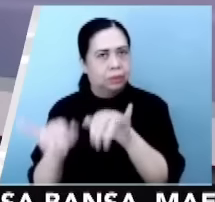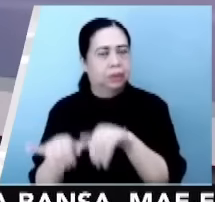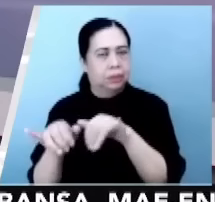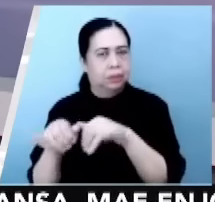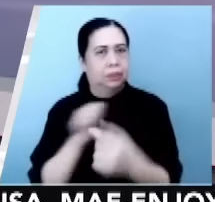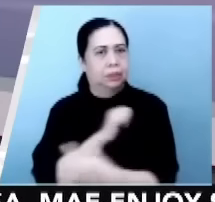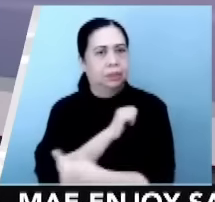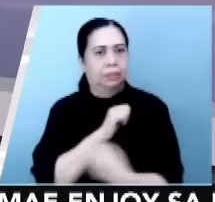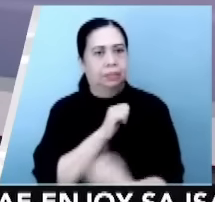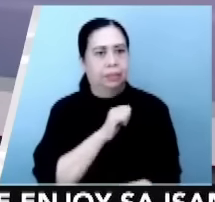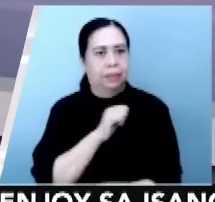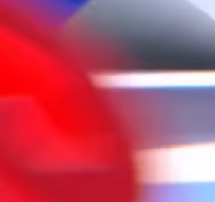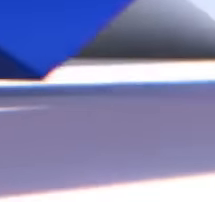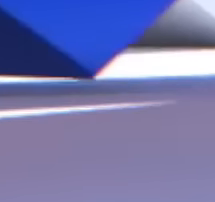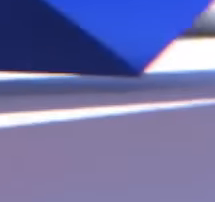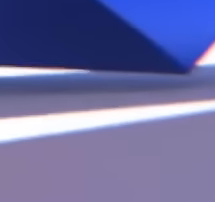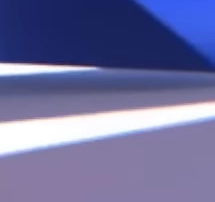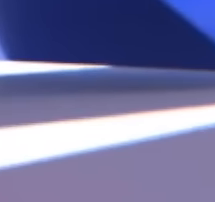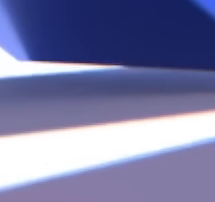nakatutok si Ian